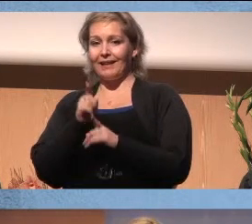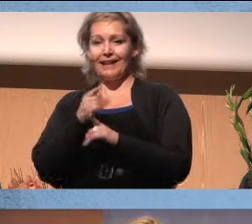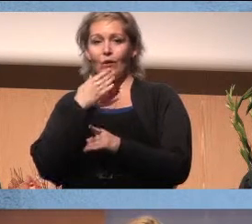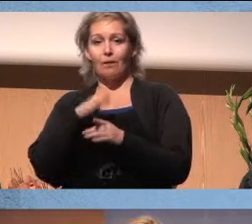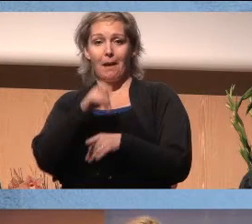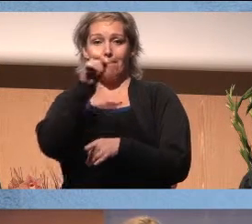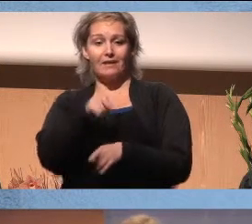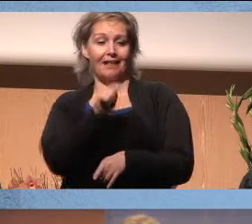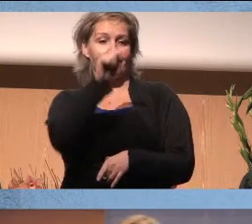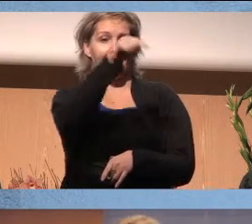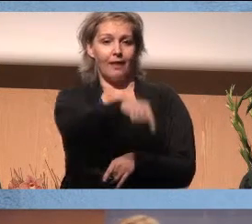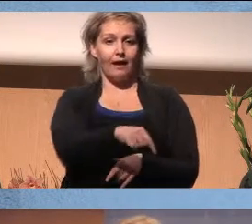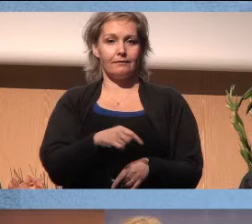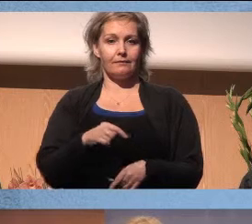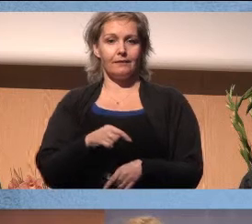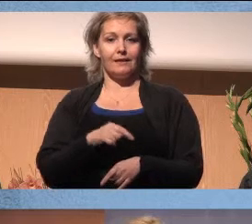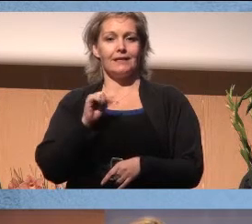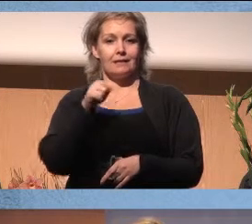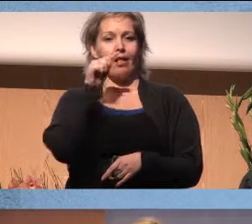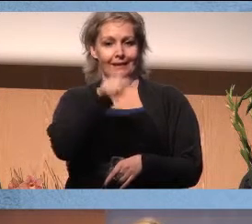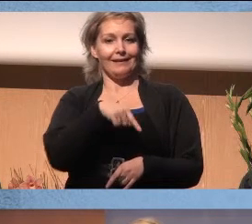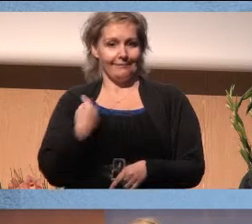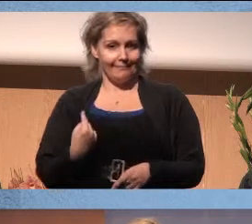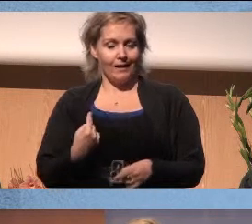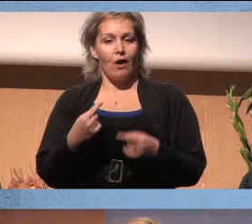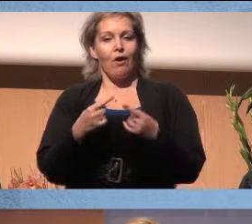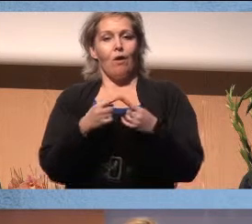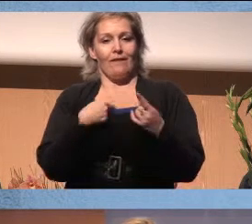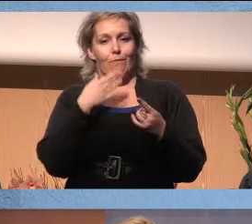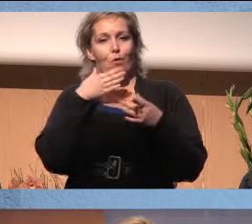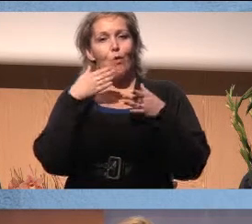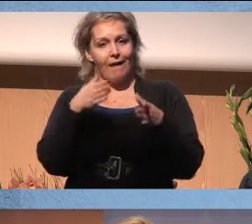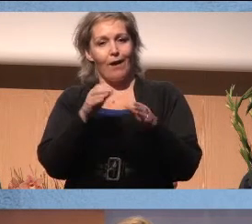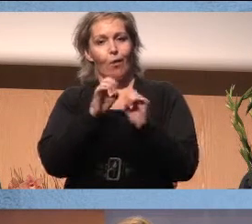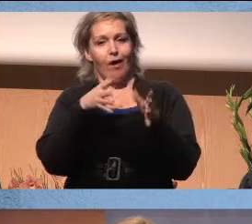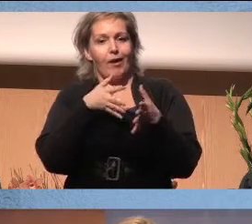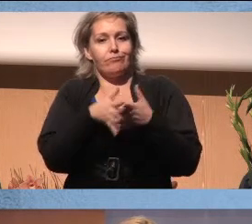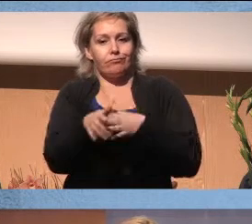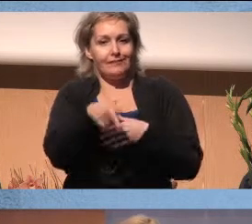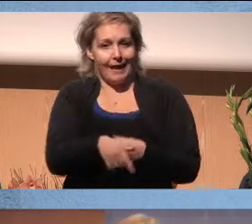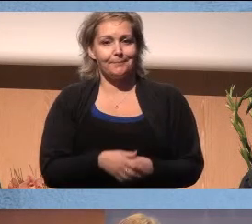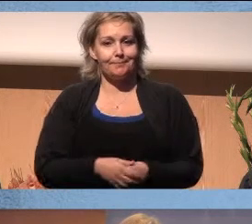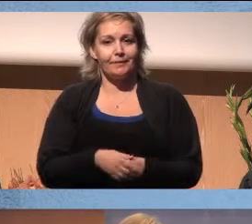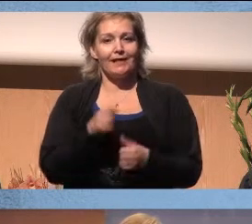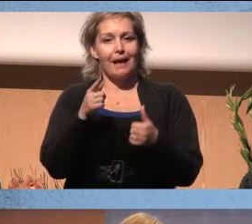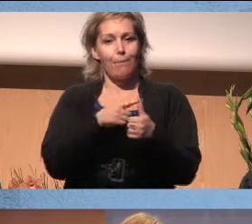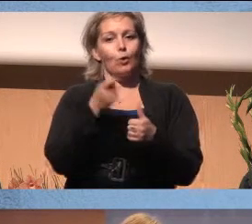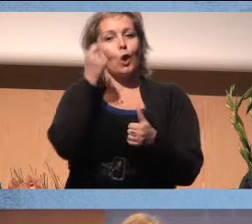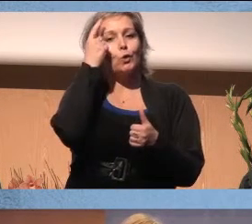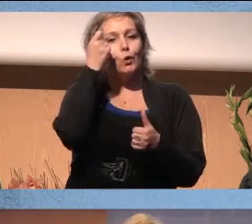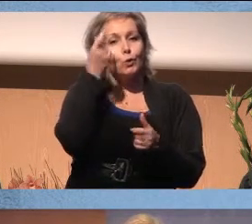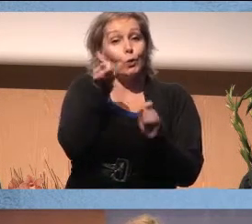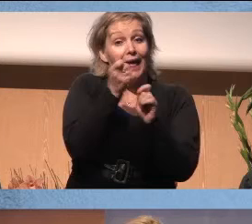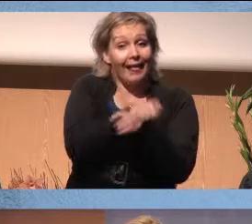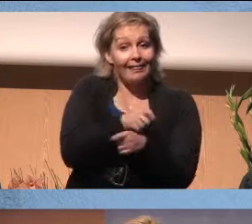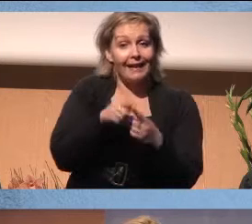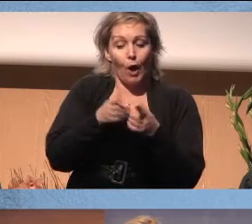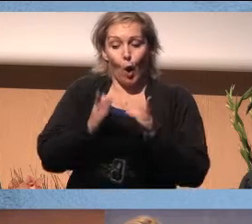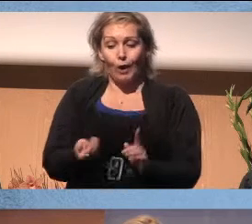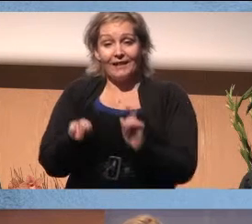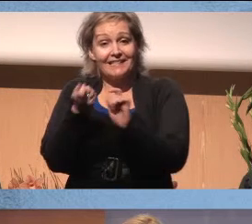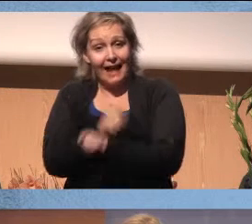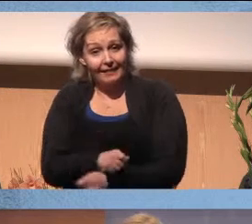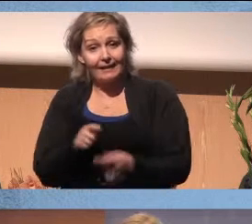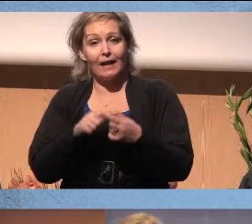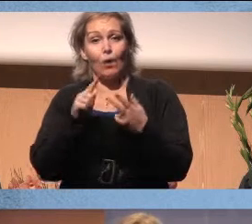med pasientene. Dit skal vi, og vi på god vei til å få det til.» Så det både en kulturendring, en